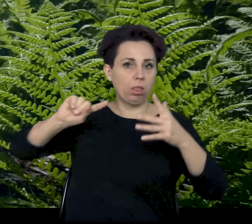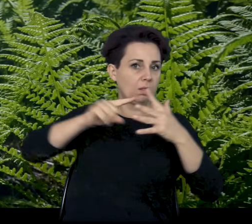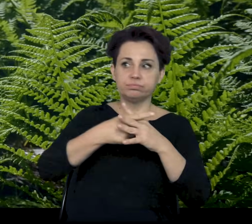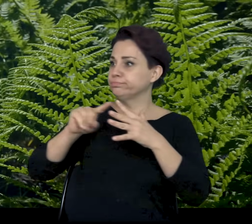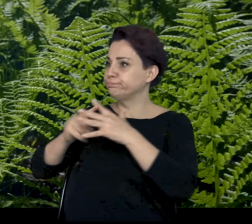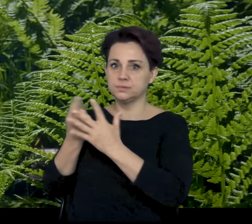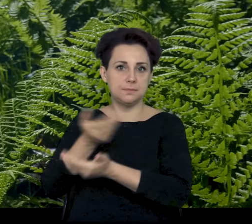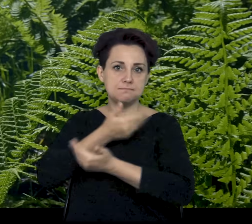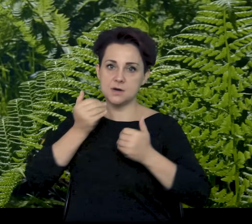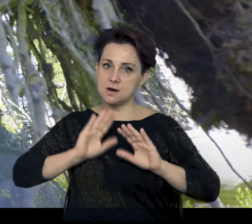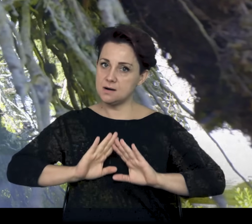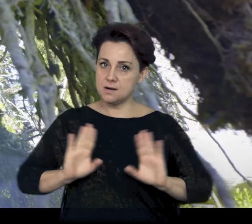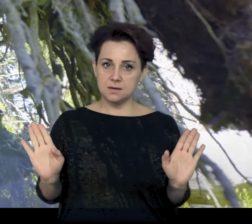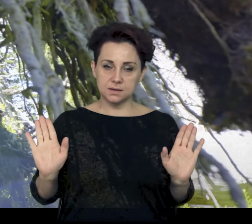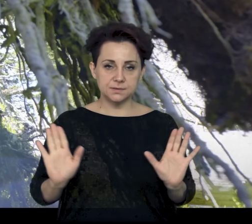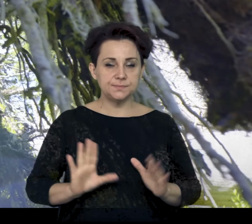w ekosystemy.